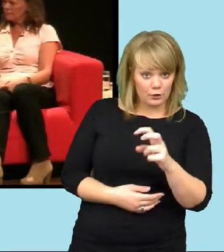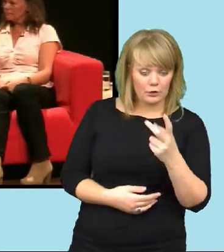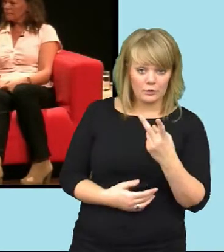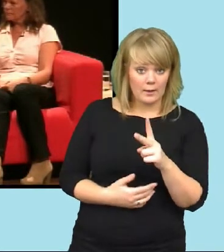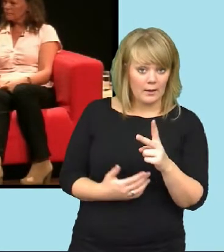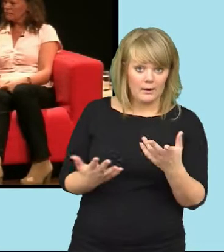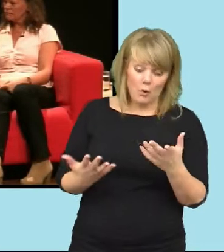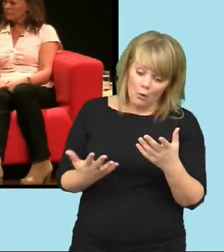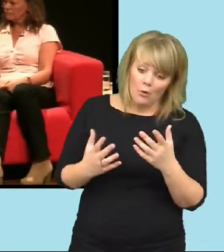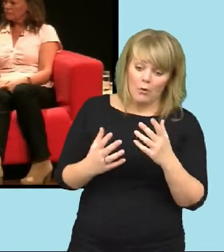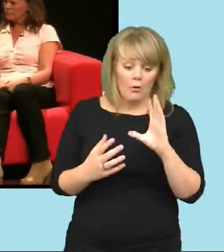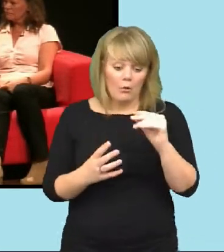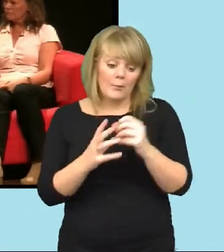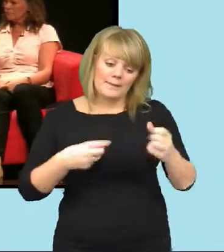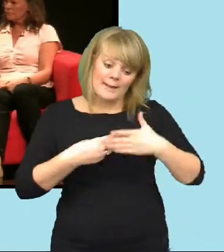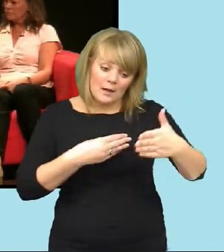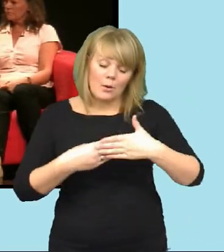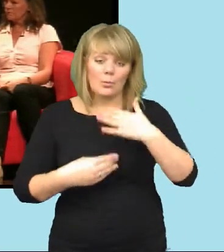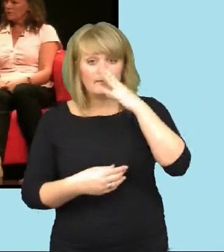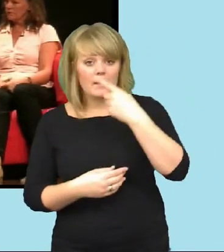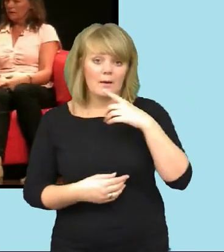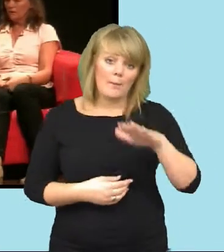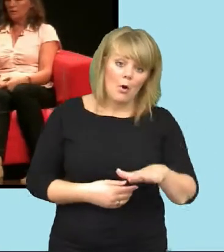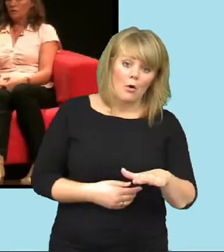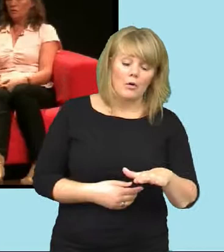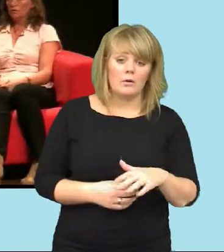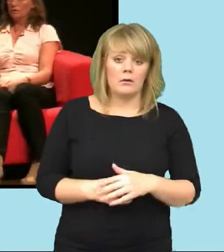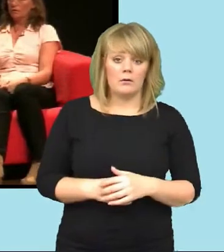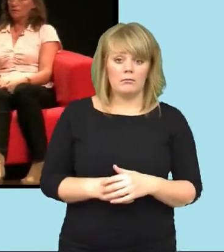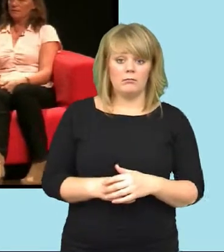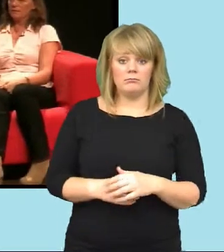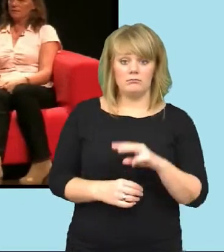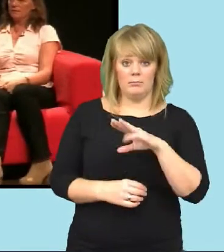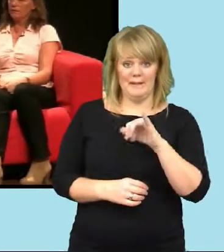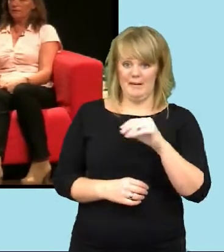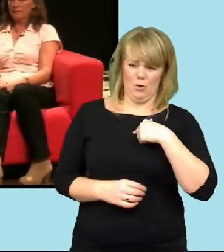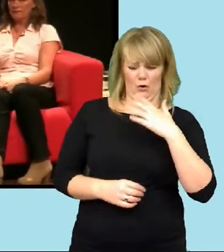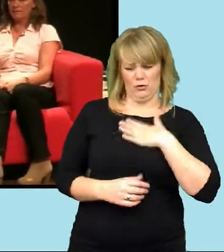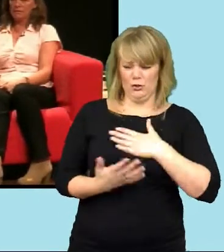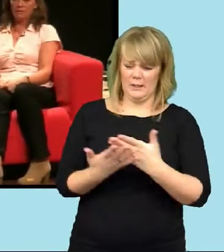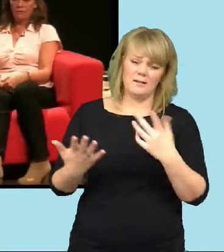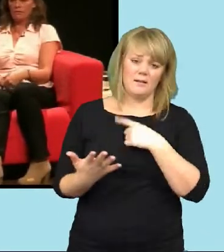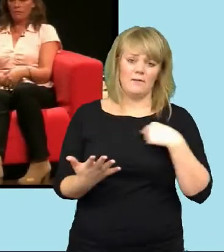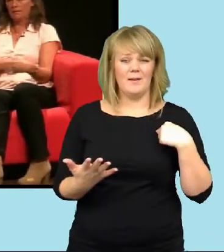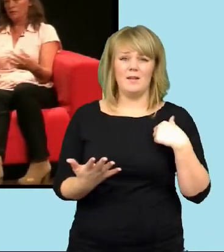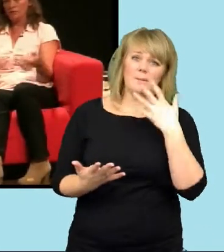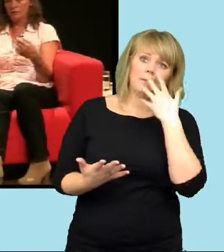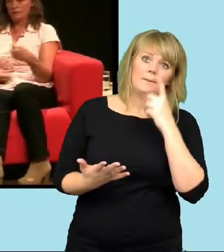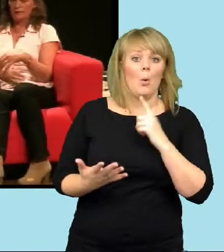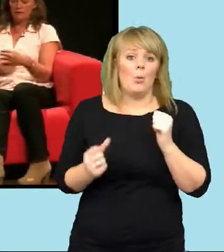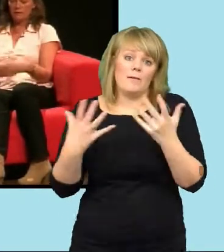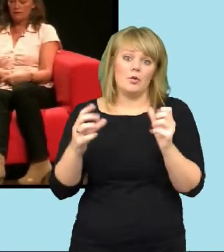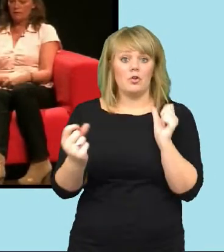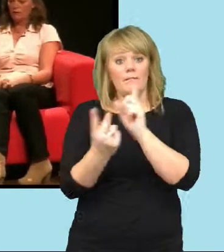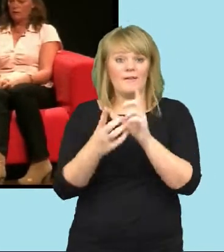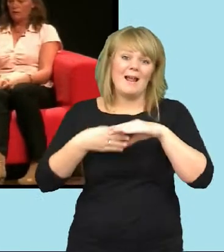i relation föräldrar-barn. Eller? Mm. Tycker inte vi gör det så mycket att man sitter och tycker... Det är klart att när man ska träffa och ha till exempel